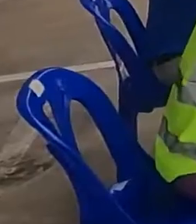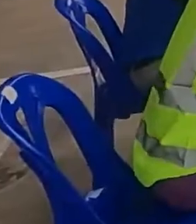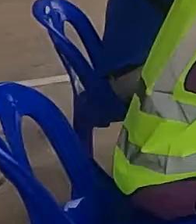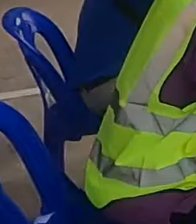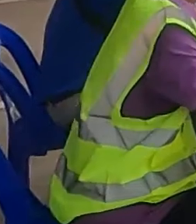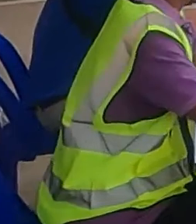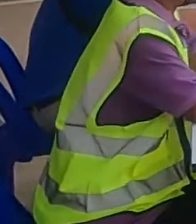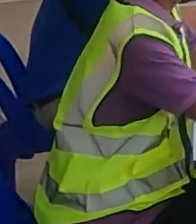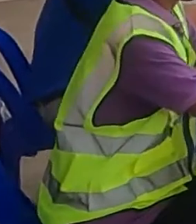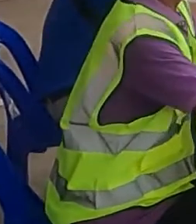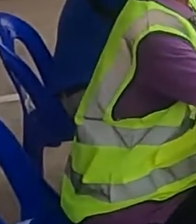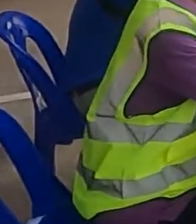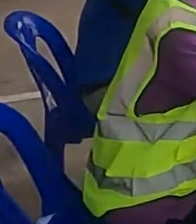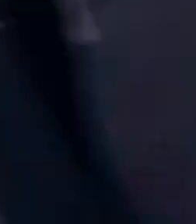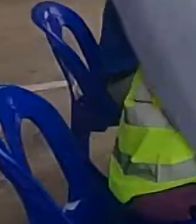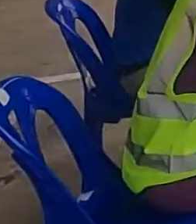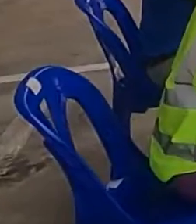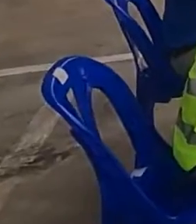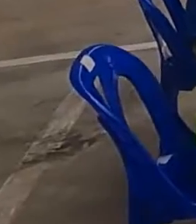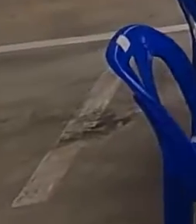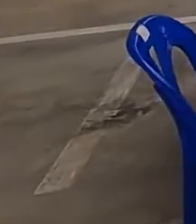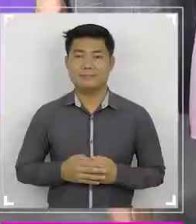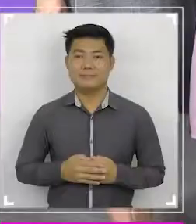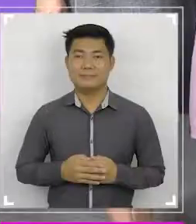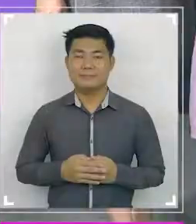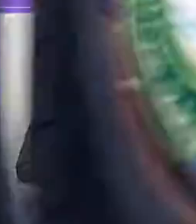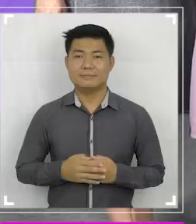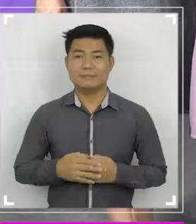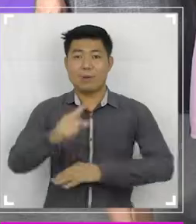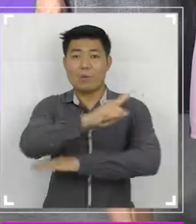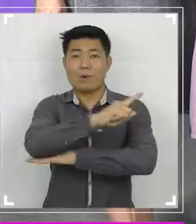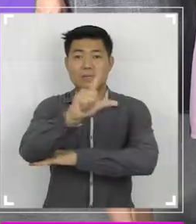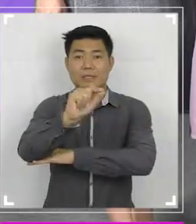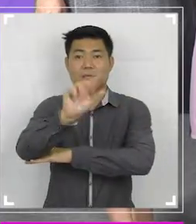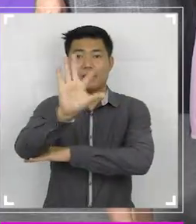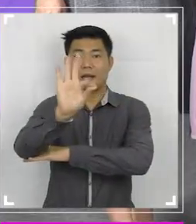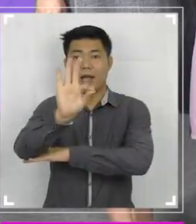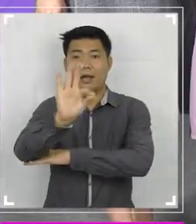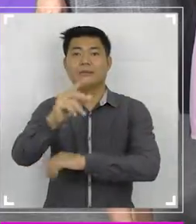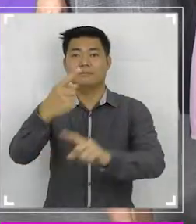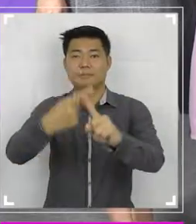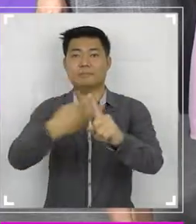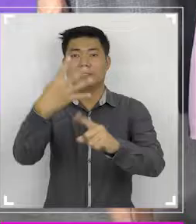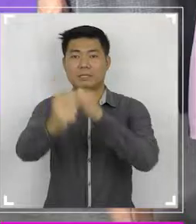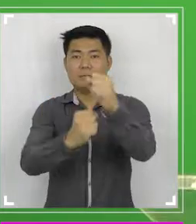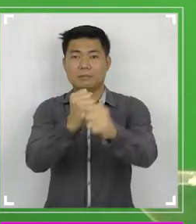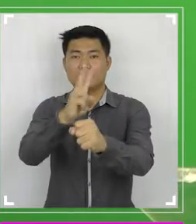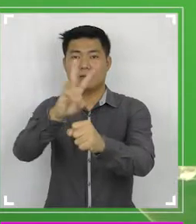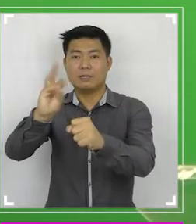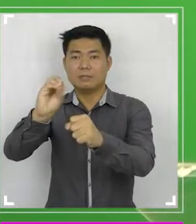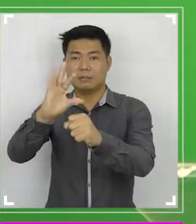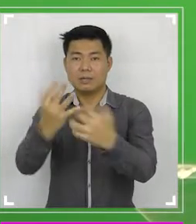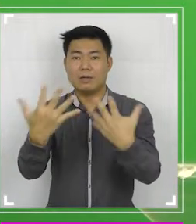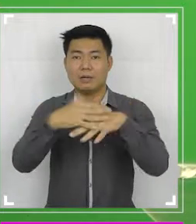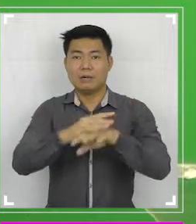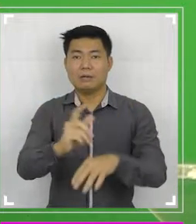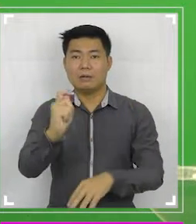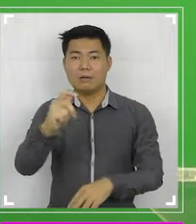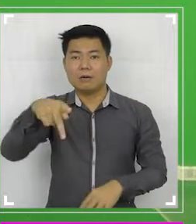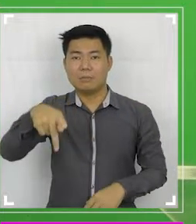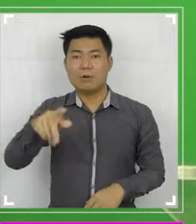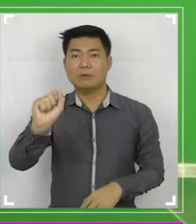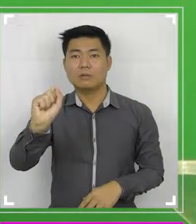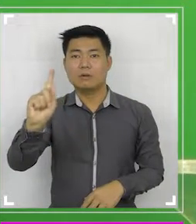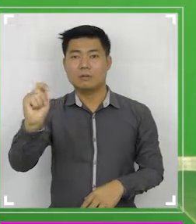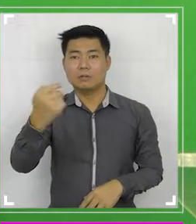ยานพาหนะ3คนครบครับ วันที่29เมษายน2565ศูนย์ประสานงานอปส